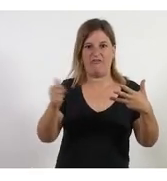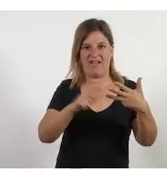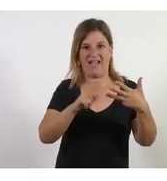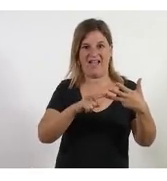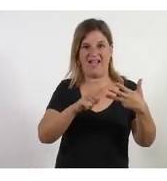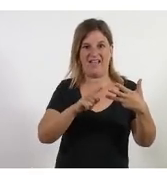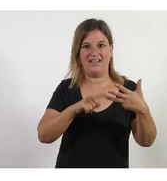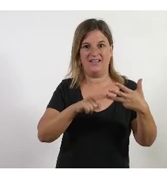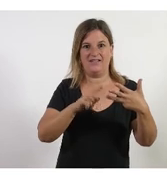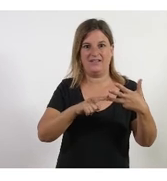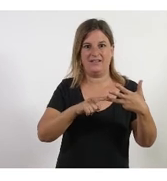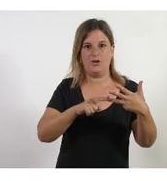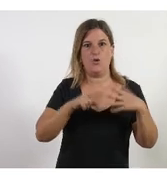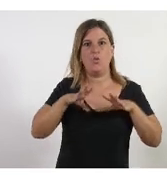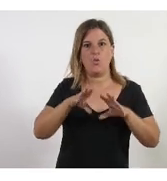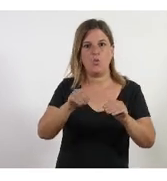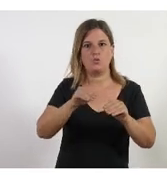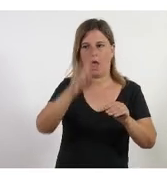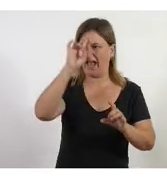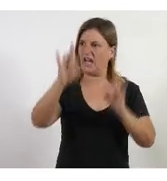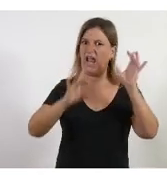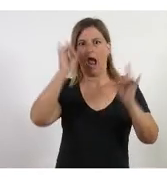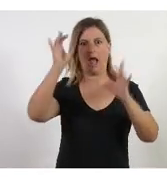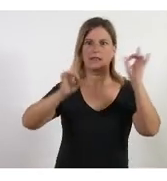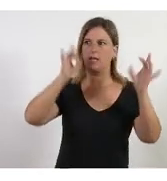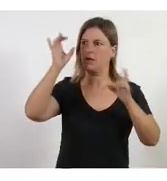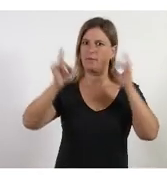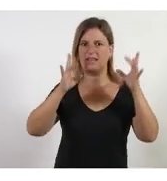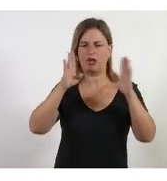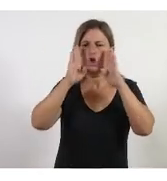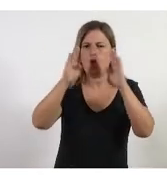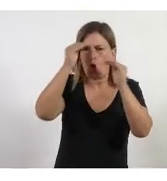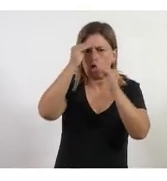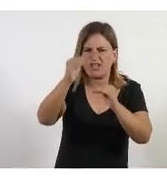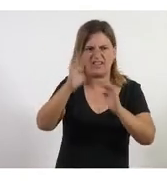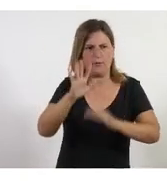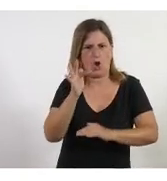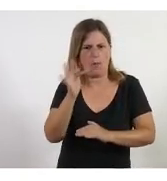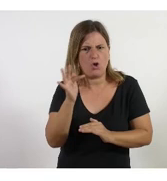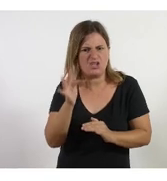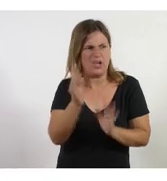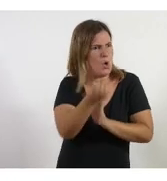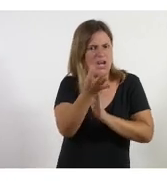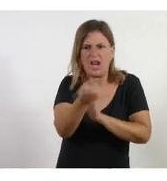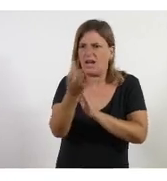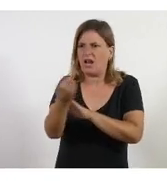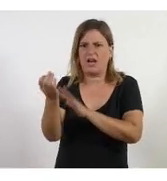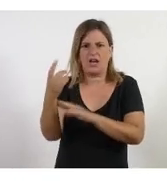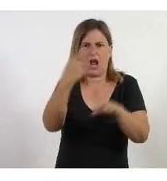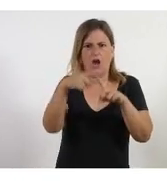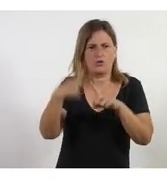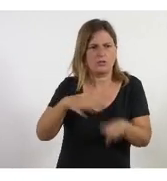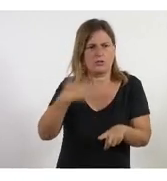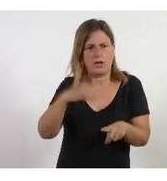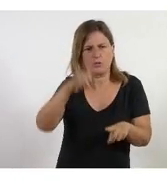les que fem servir quan estem creatius, quan estem concentrats però en positiu, que som capaços de